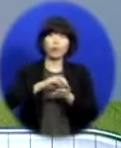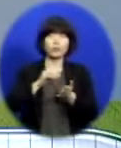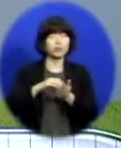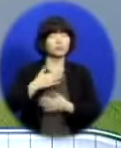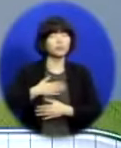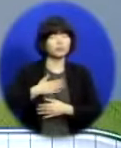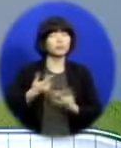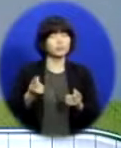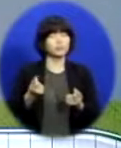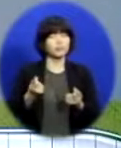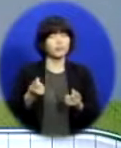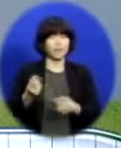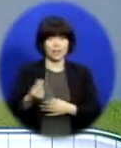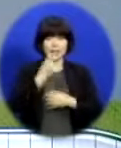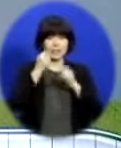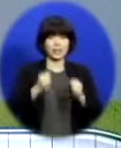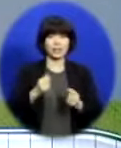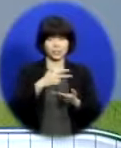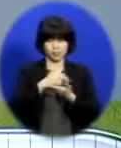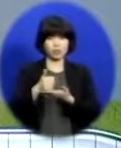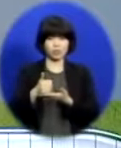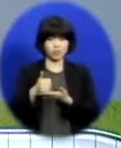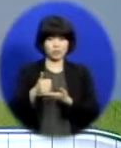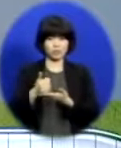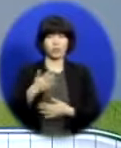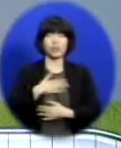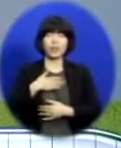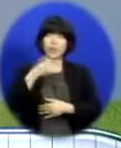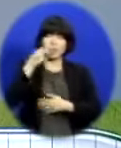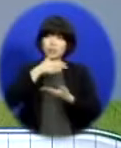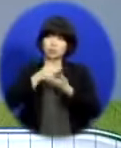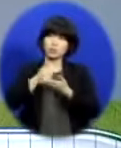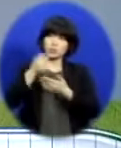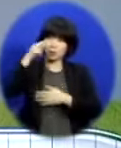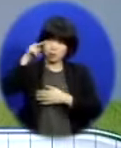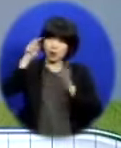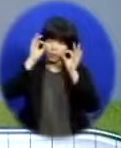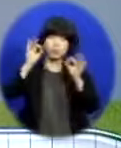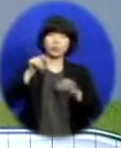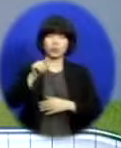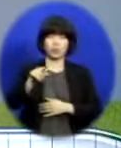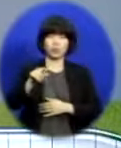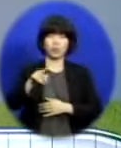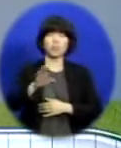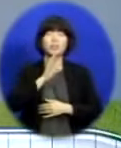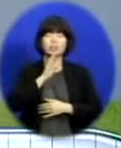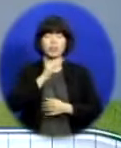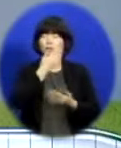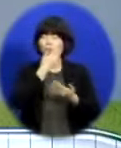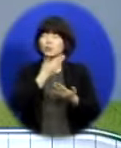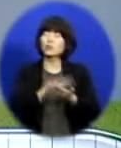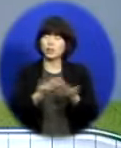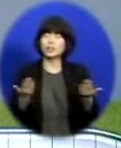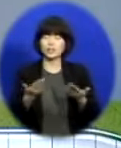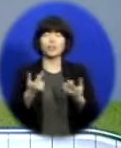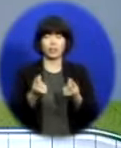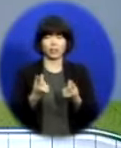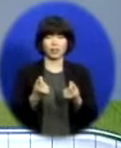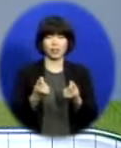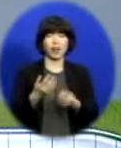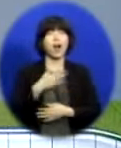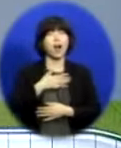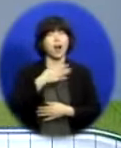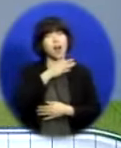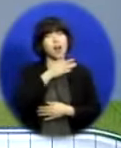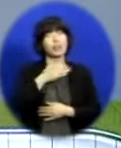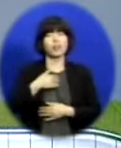알겠어 살아계신 주님 내가 주님을 바라보는 거 그거 참 중요한 일인 거 같아 아 나도